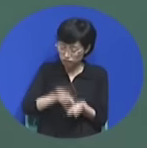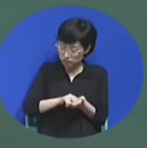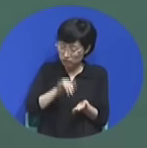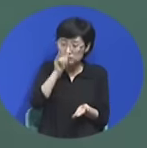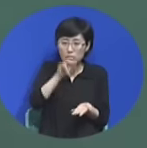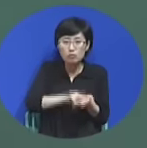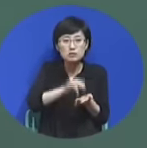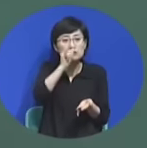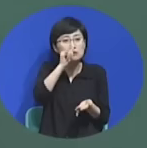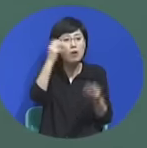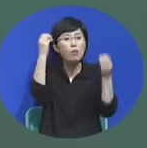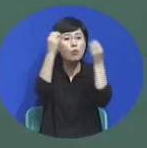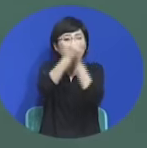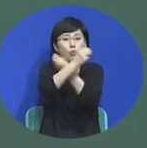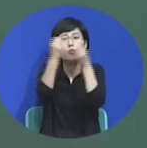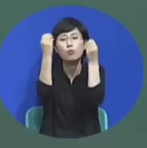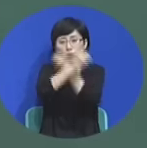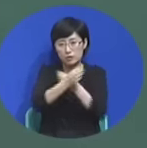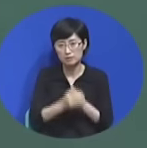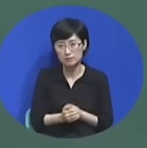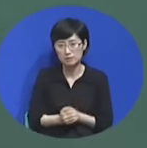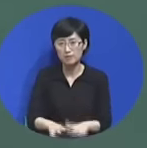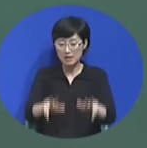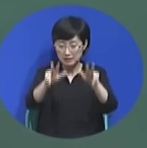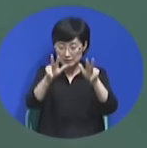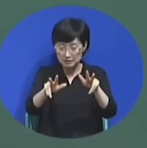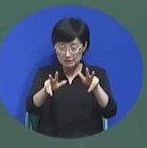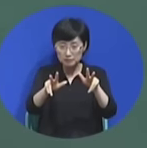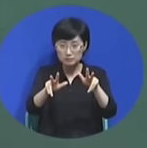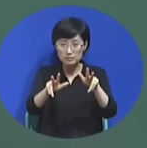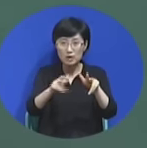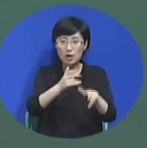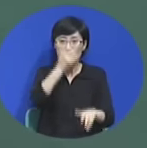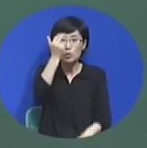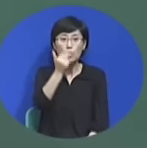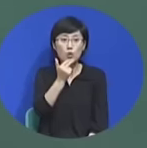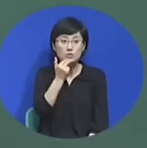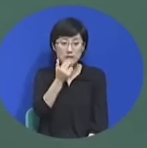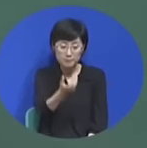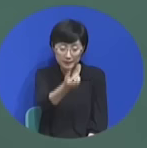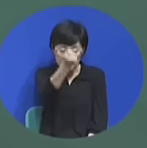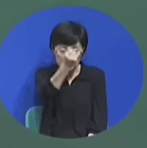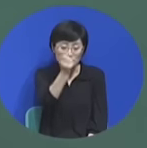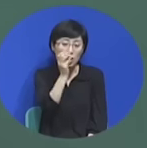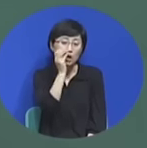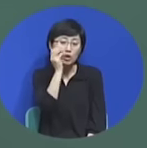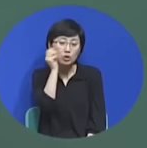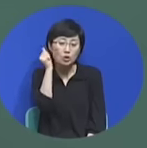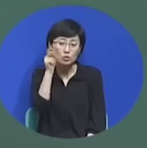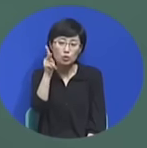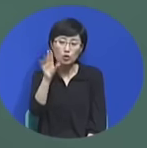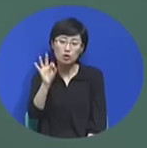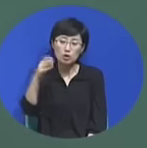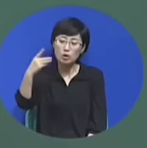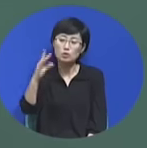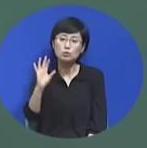当这一切没有来到我面前的时候，我们就成为了有问题的人。 자, 그러면 오늘 본문에 나오는 그 형통은 그런 의미가 아니지 않을까 생각이 되네요.